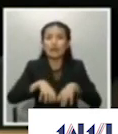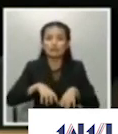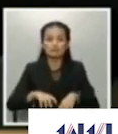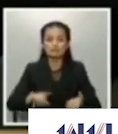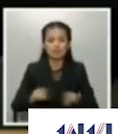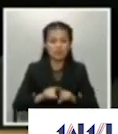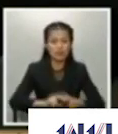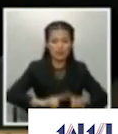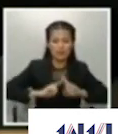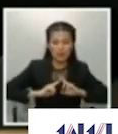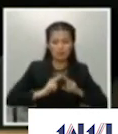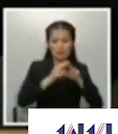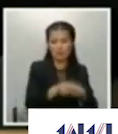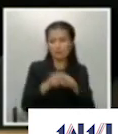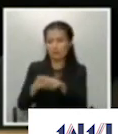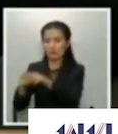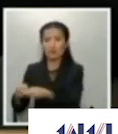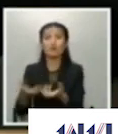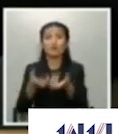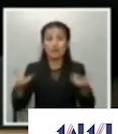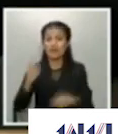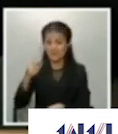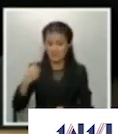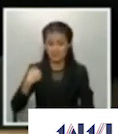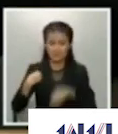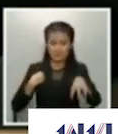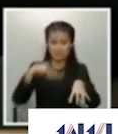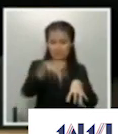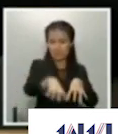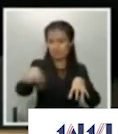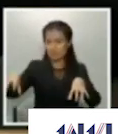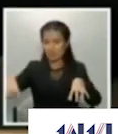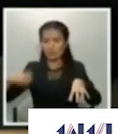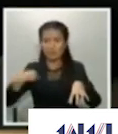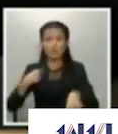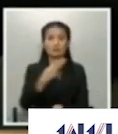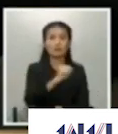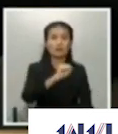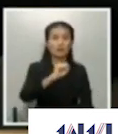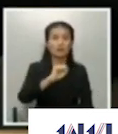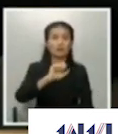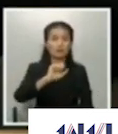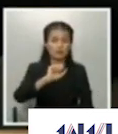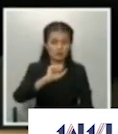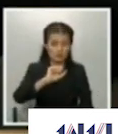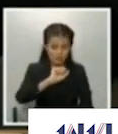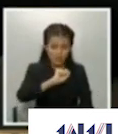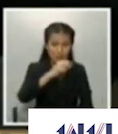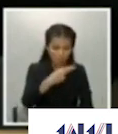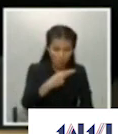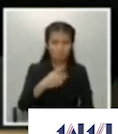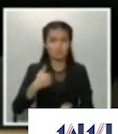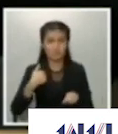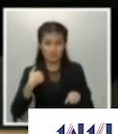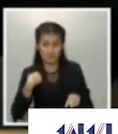นนะครับองค์กรเกษตรกรมีหลายส่วนไม่ว่าสหกรณ์ไม่ว่ากลุ่มเกษตรกรที่มีอยู่ทั่วประเทศสหกร